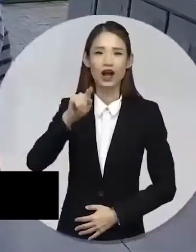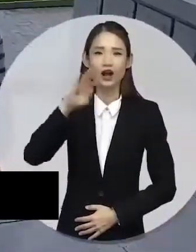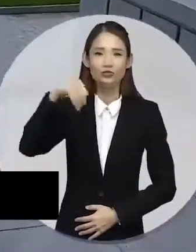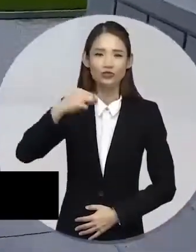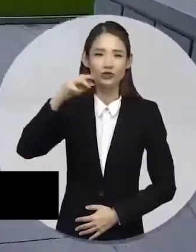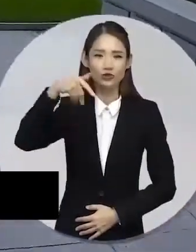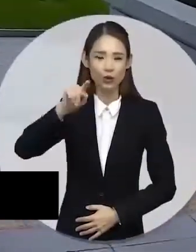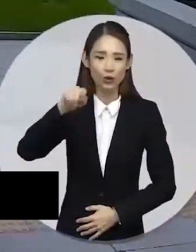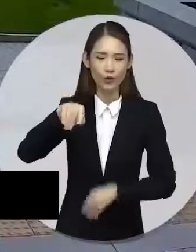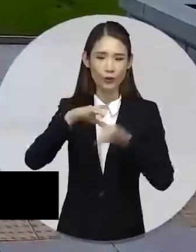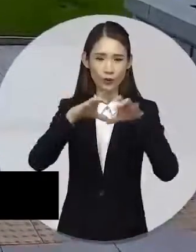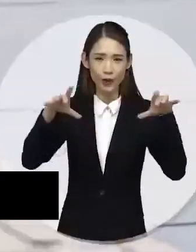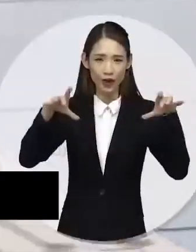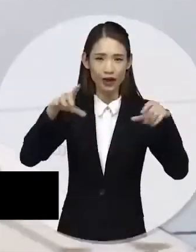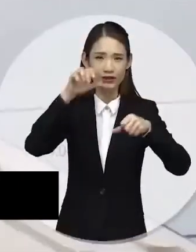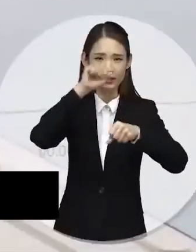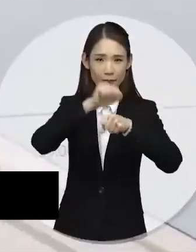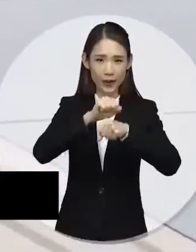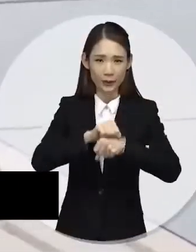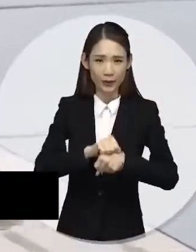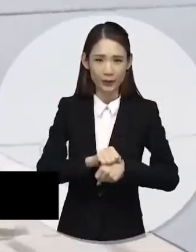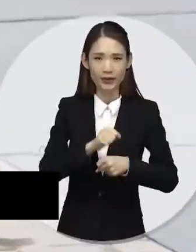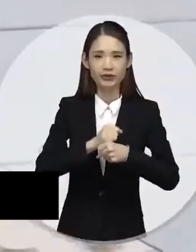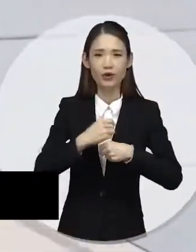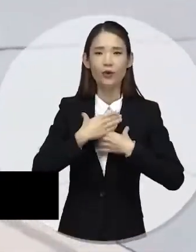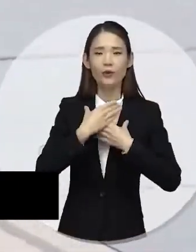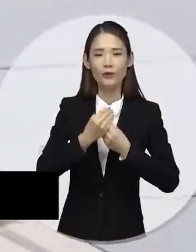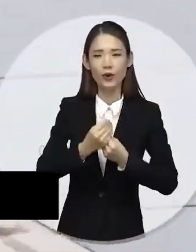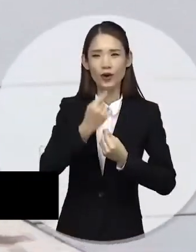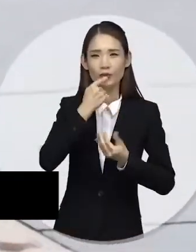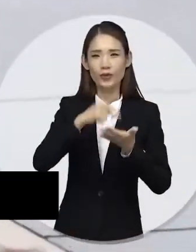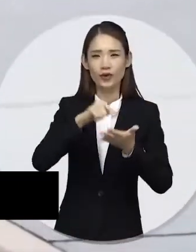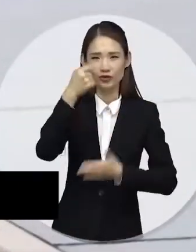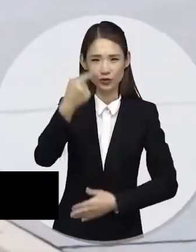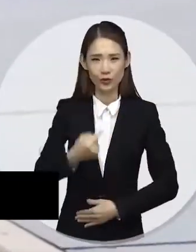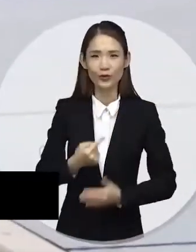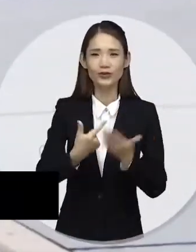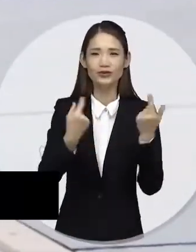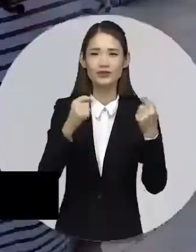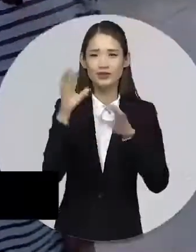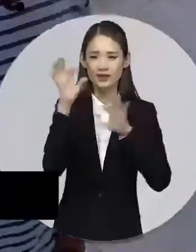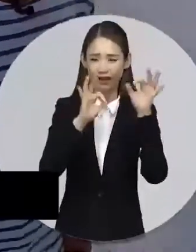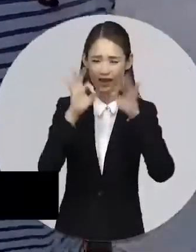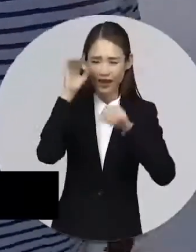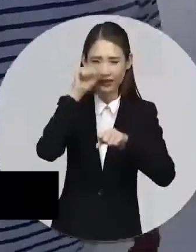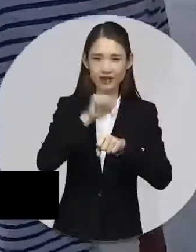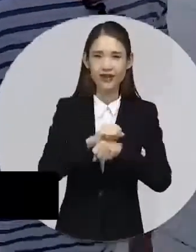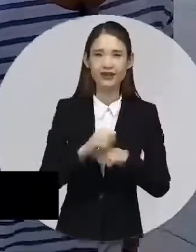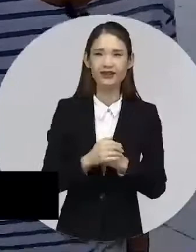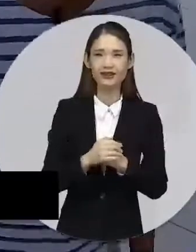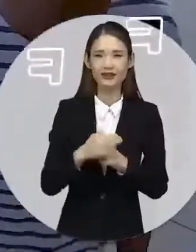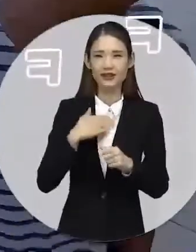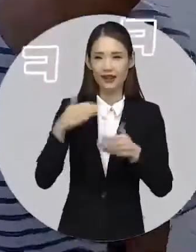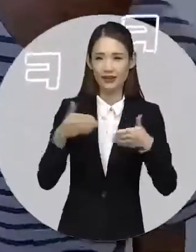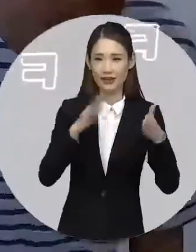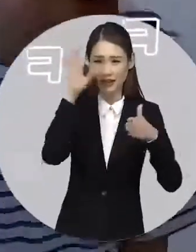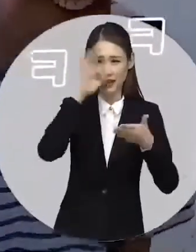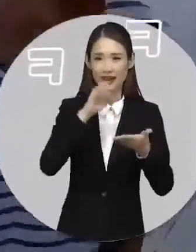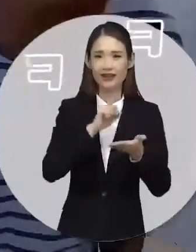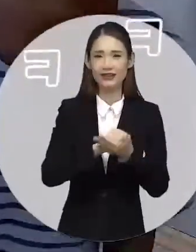블록도 잘 뭔가 돼 있어서 오기 편했던 것 같아. 오빠 길 잘 찾는다. 내 길을 좀 잘 찾긴 하나?